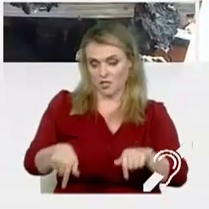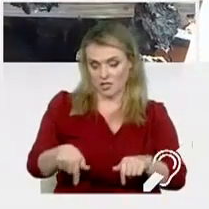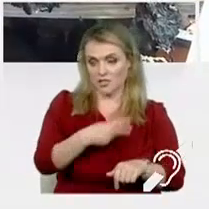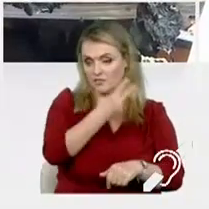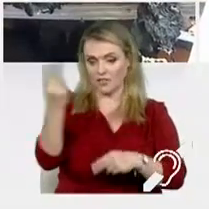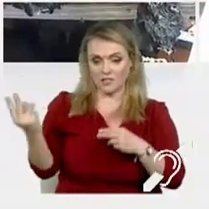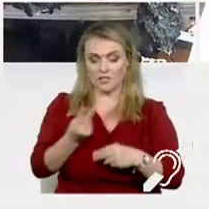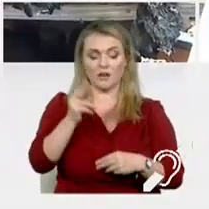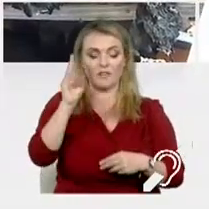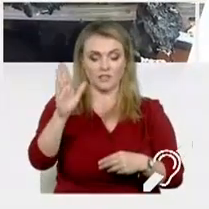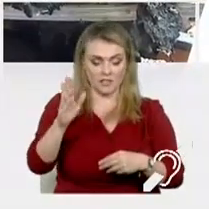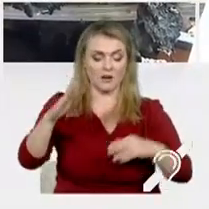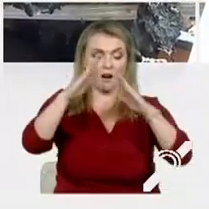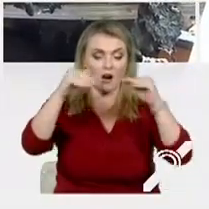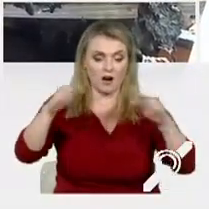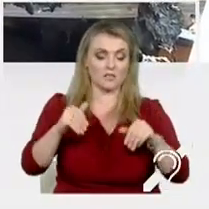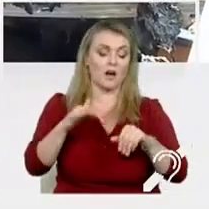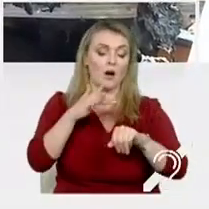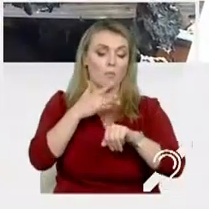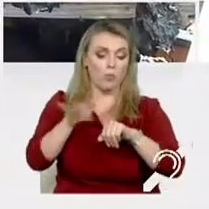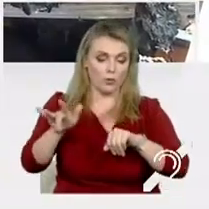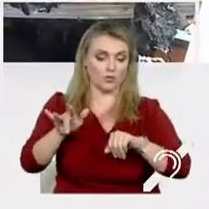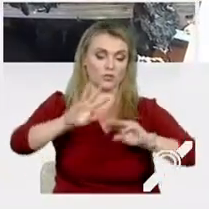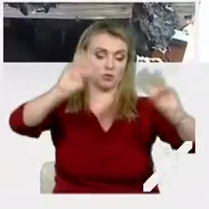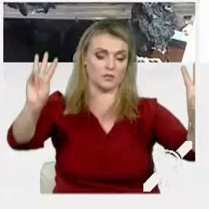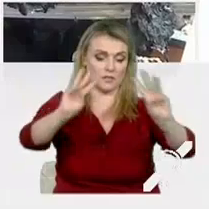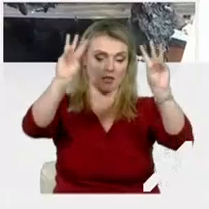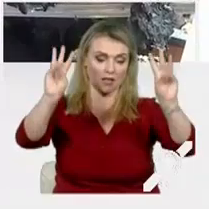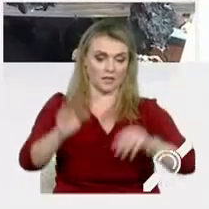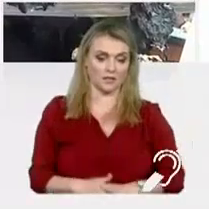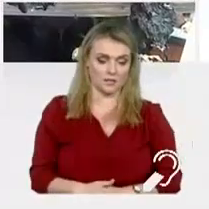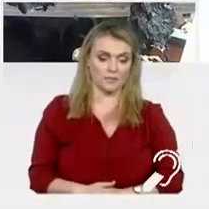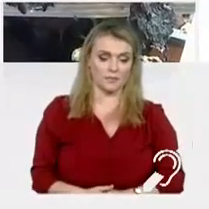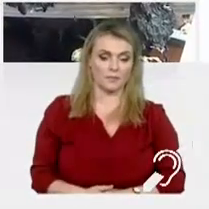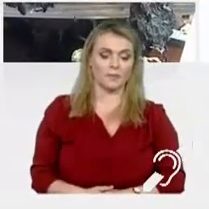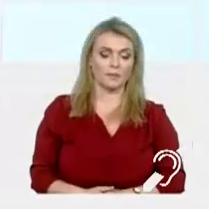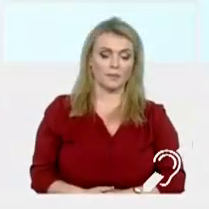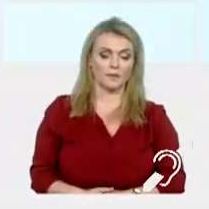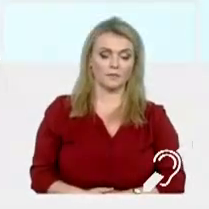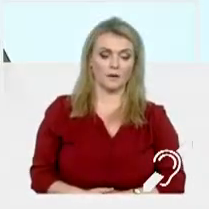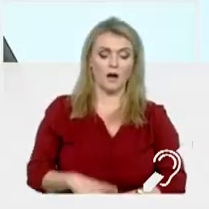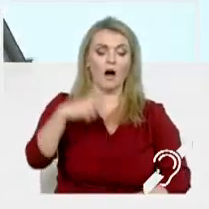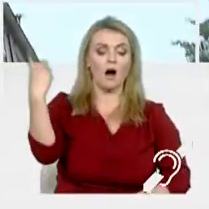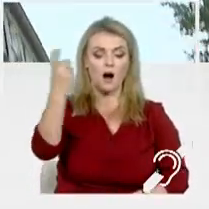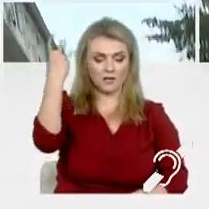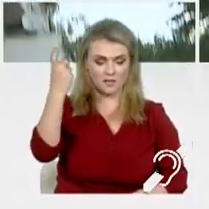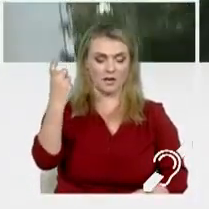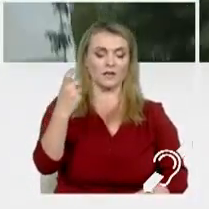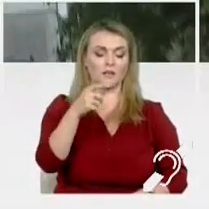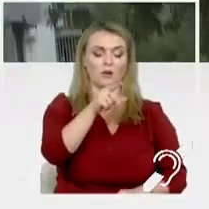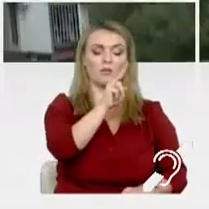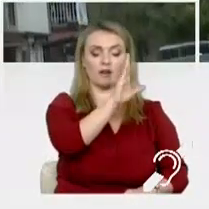puteți vedea, acoperișul a ars practic în totalitate. Distruse au fost și o parte din bunuri. Proprietara unuia